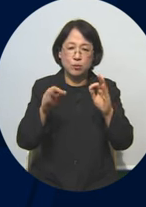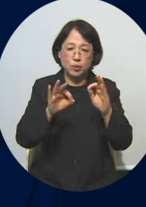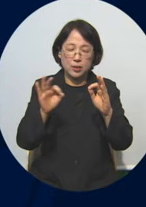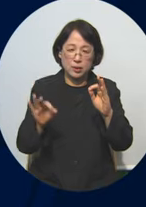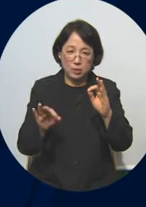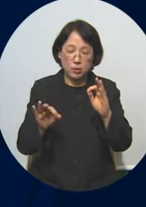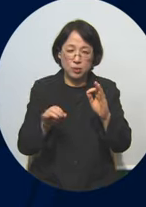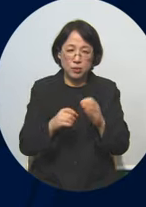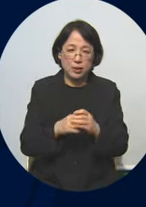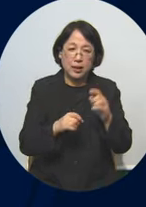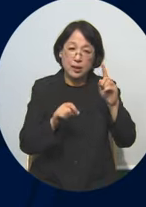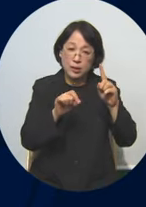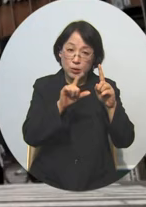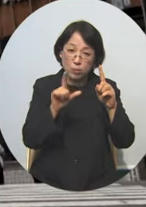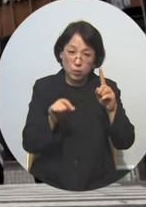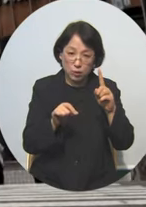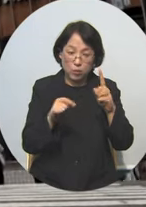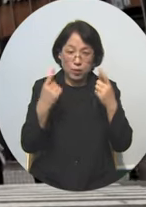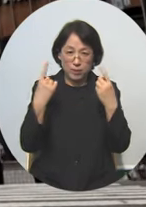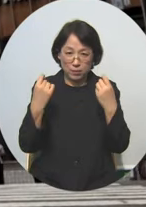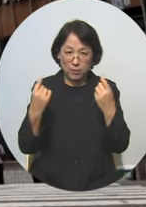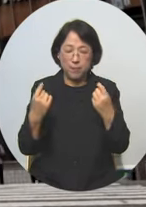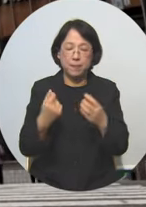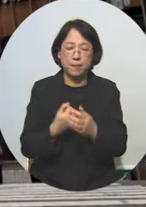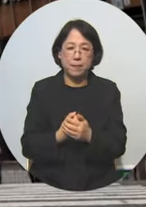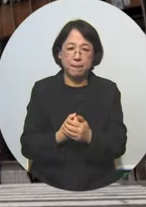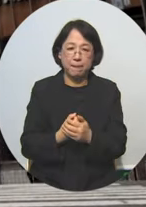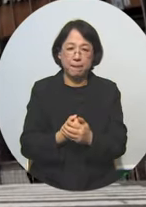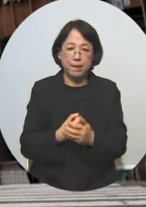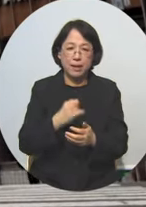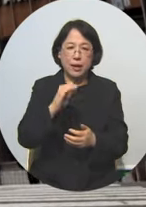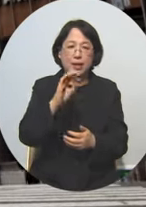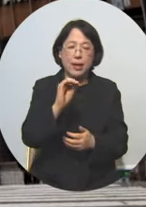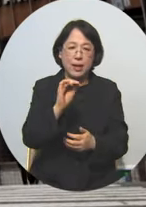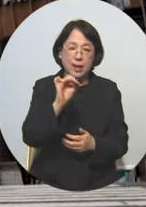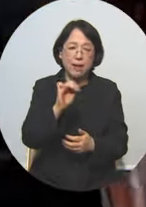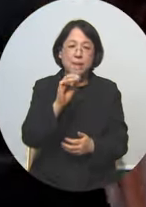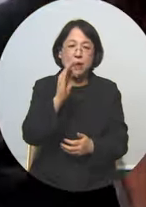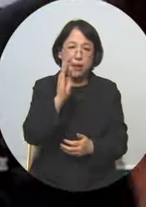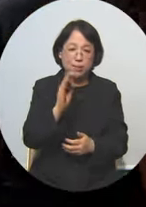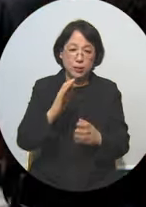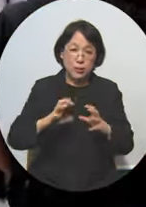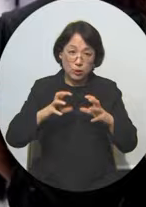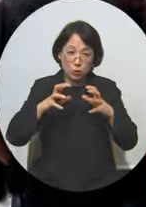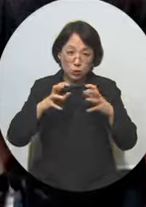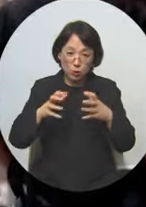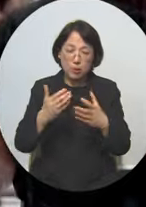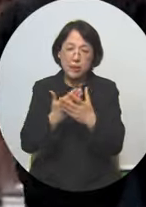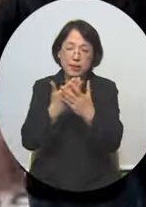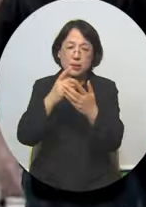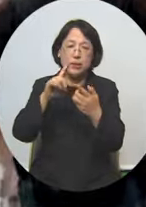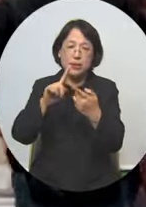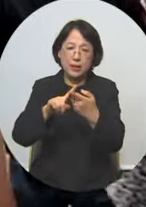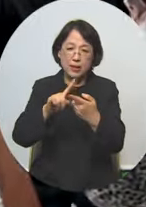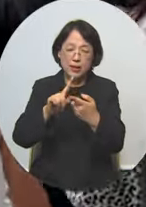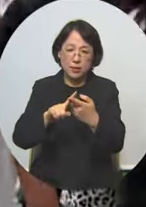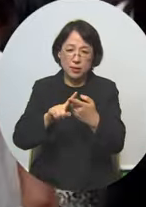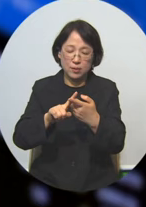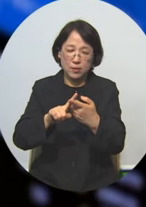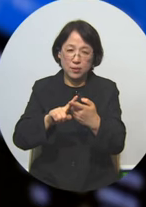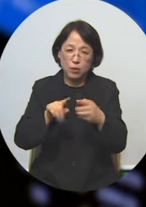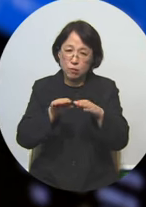1월 전망치와 같았습니다. IMF는 글로벌 성장세에 대해 상하방 요인이 균형을 이루고 있다고